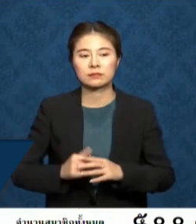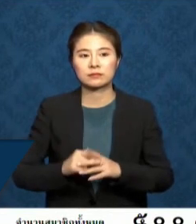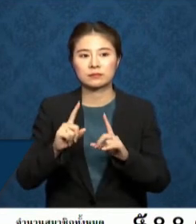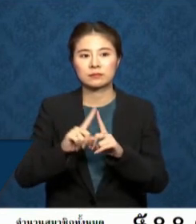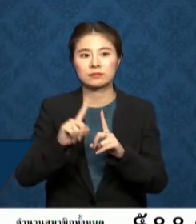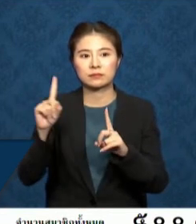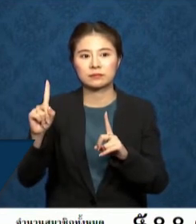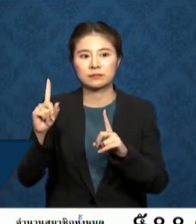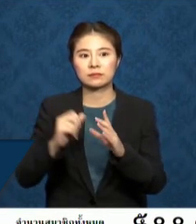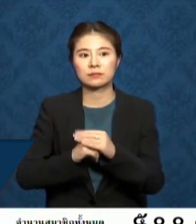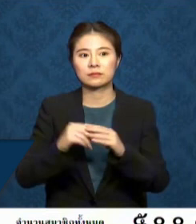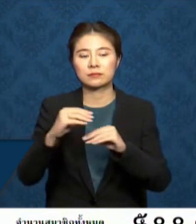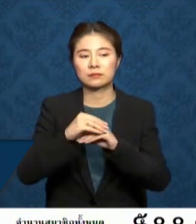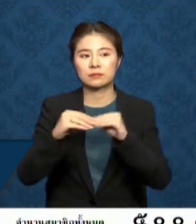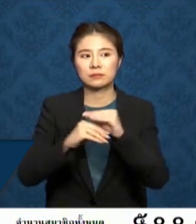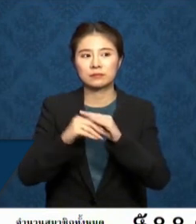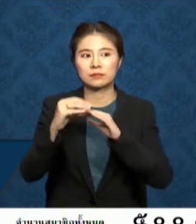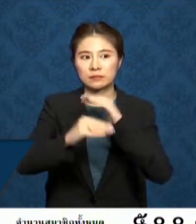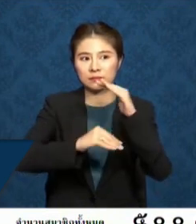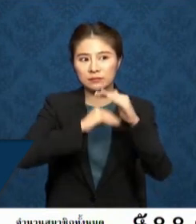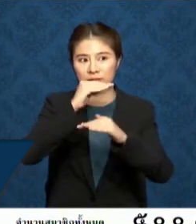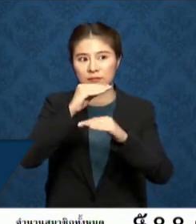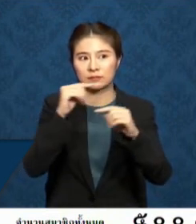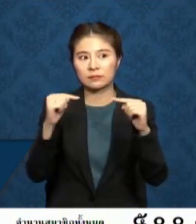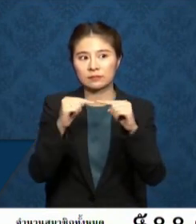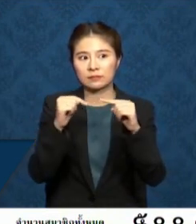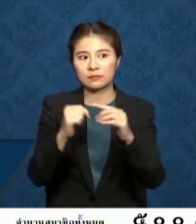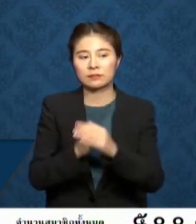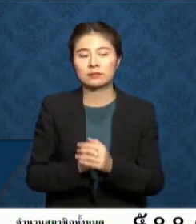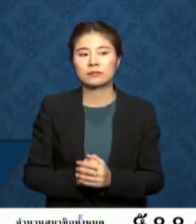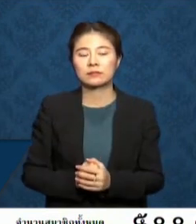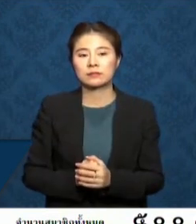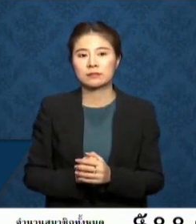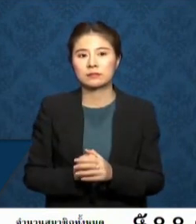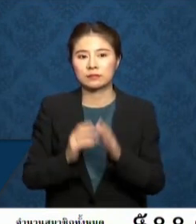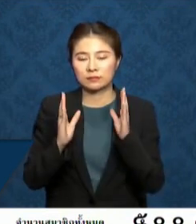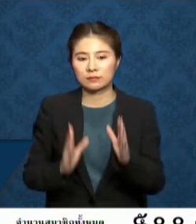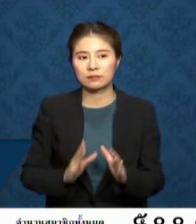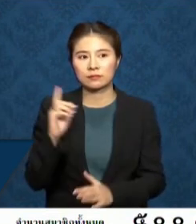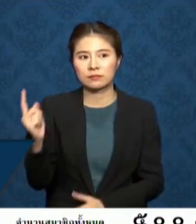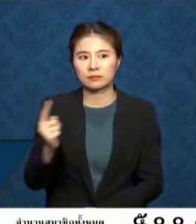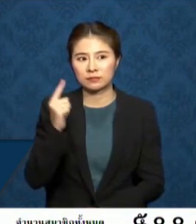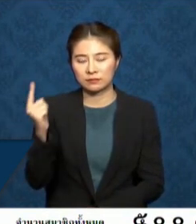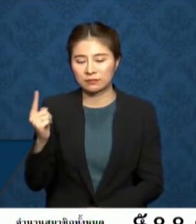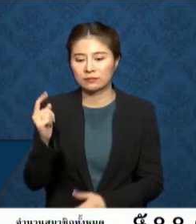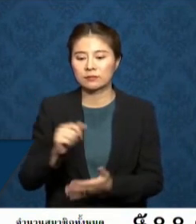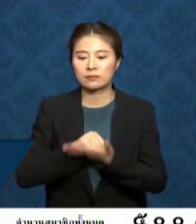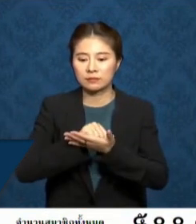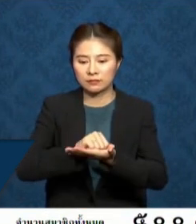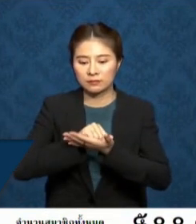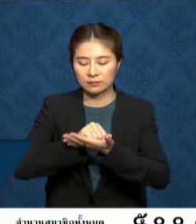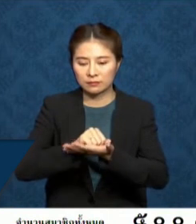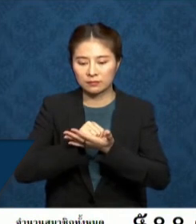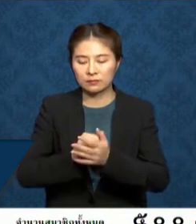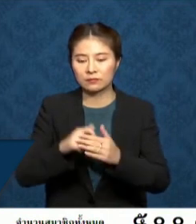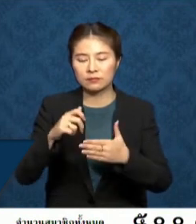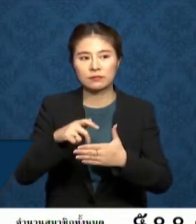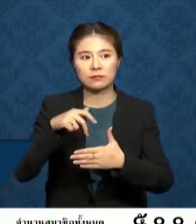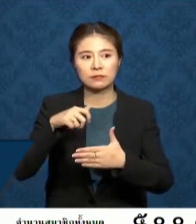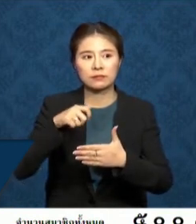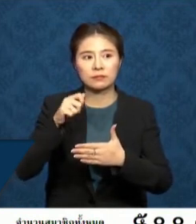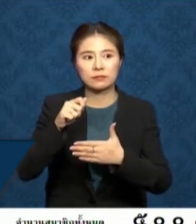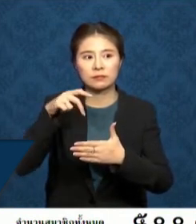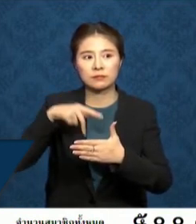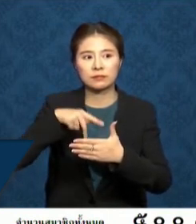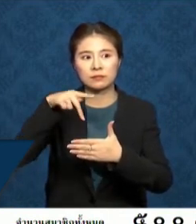ครับโครงการพัฒนาระบบ Tourism Wallet สำหรับให้บริการข้อมูลและอำนวยความสะดวกด้านการท่องเที่ยวนะครับอีกโครงการนึงคือโครงการพั